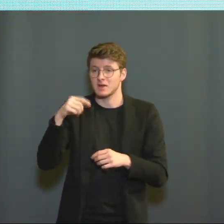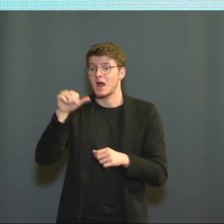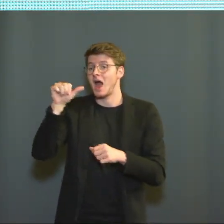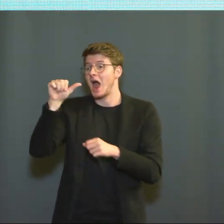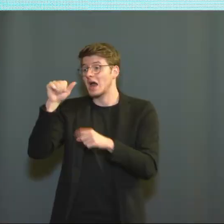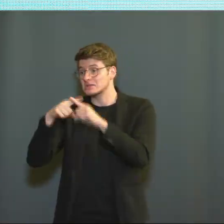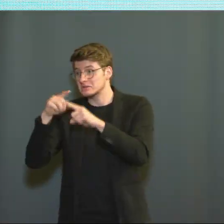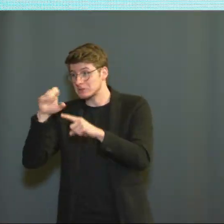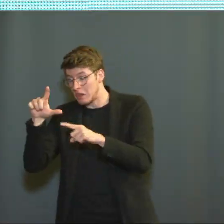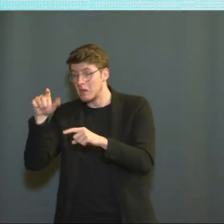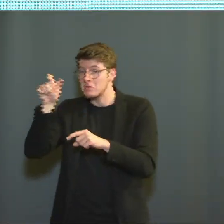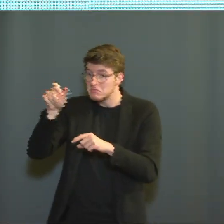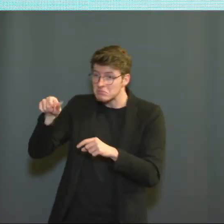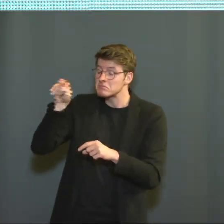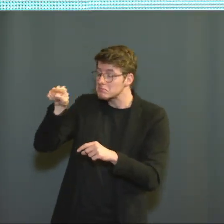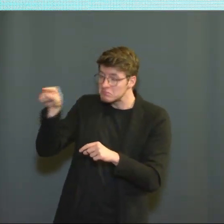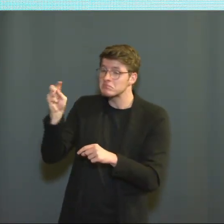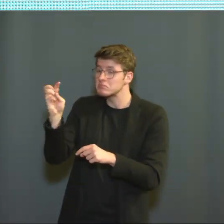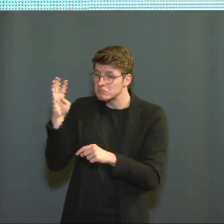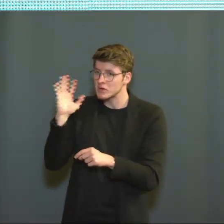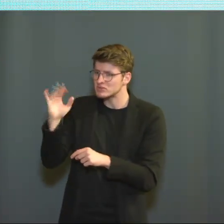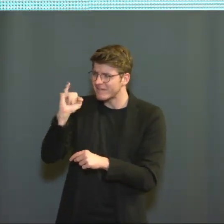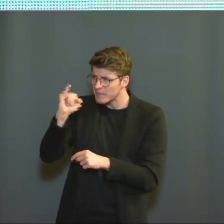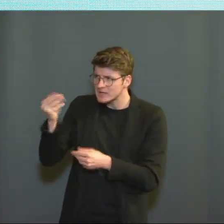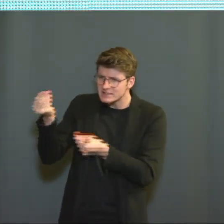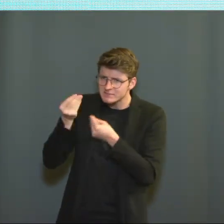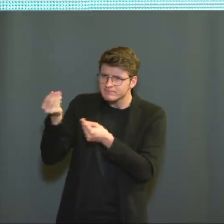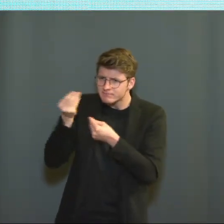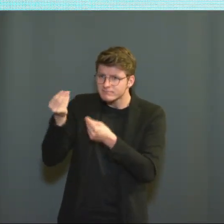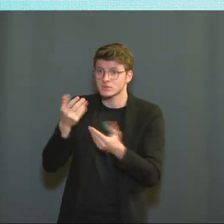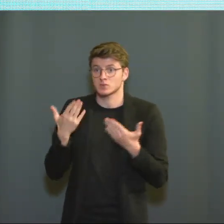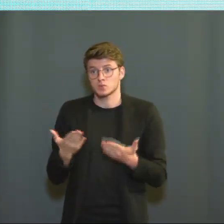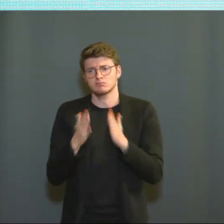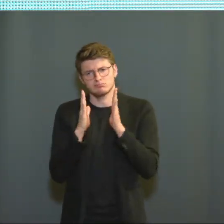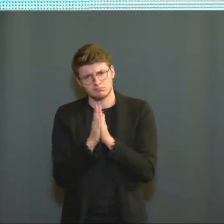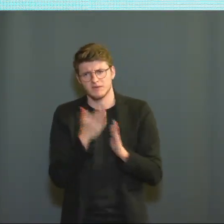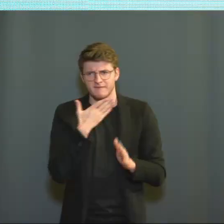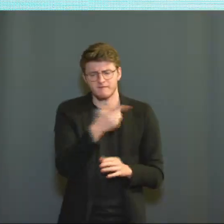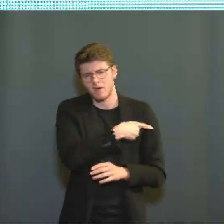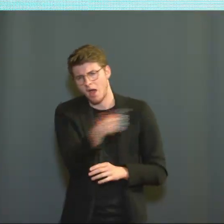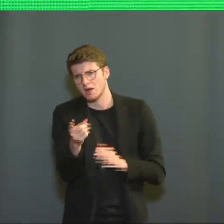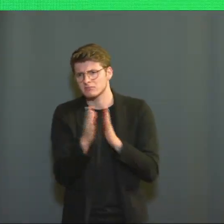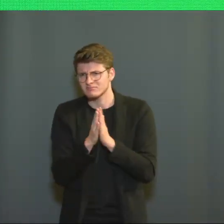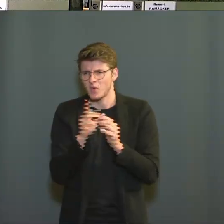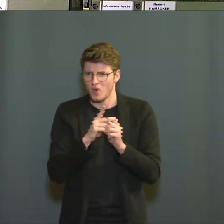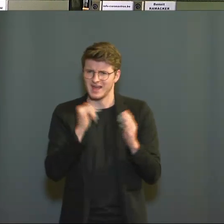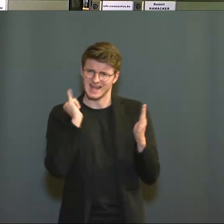te installeren en elkaar zo ook extra te beschermen. Ik dank u voor uw aandacht.